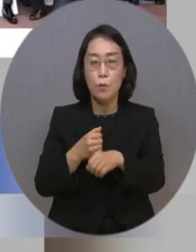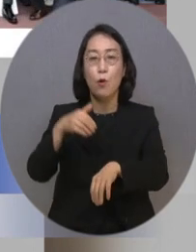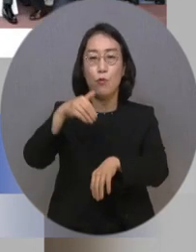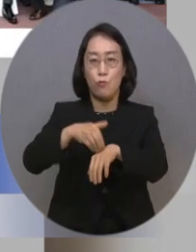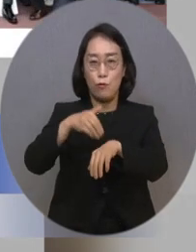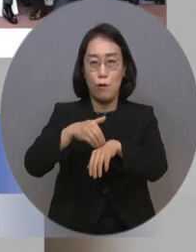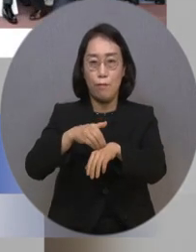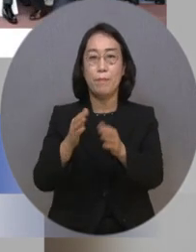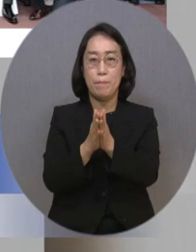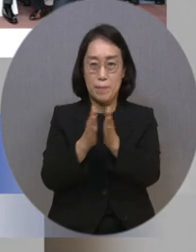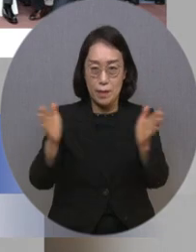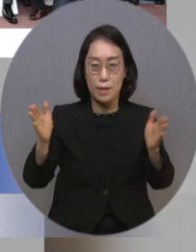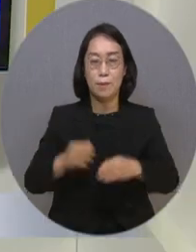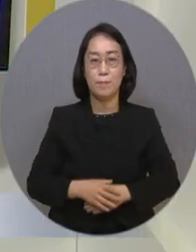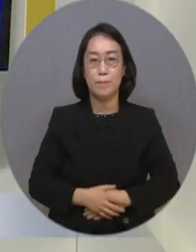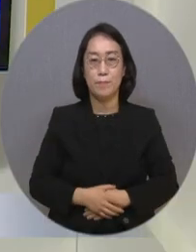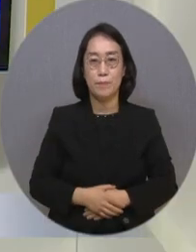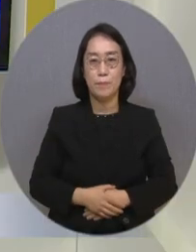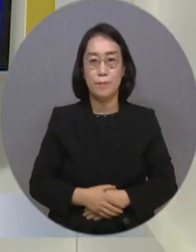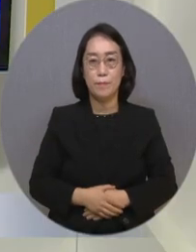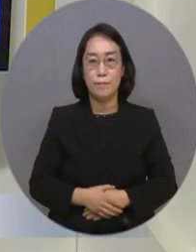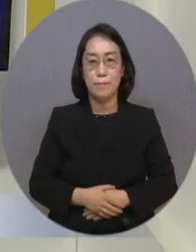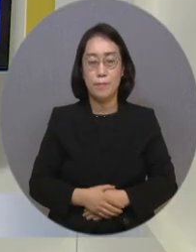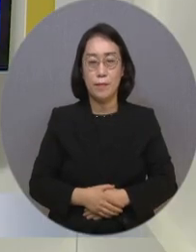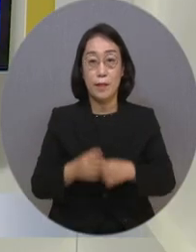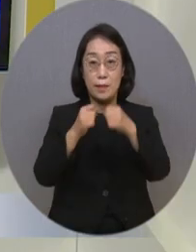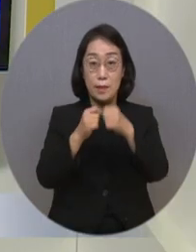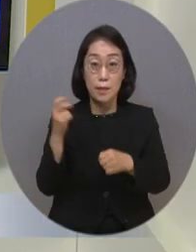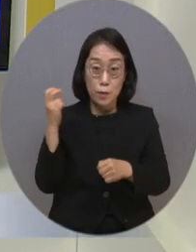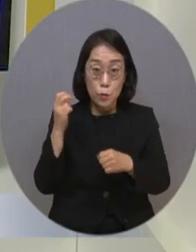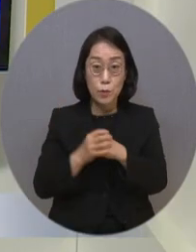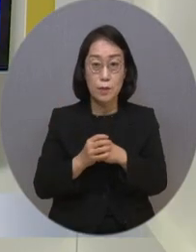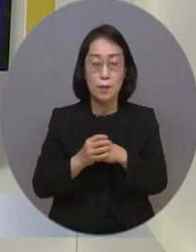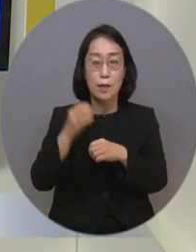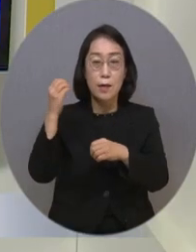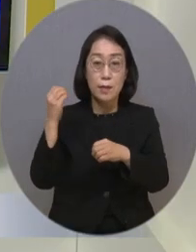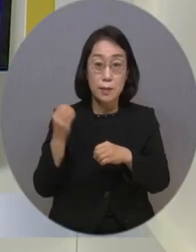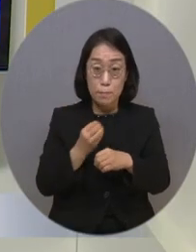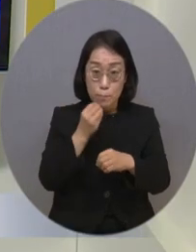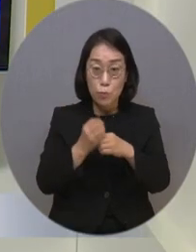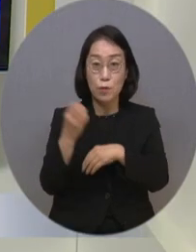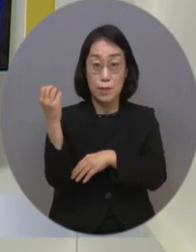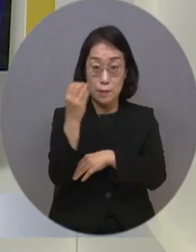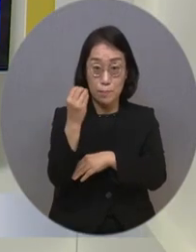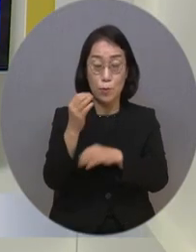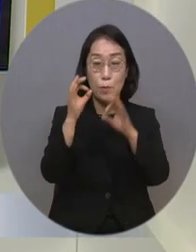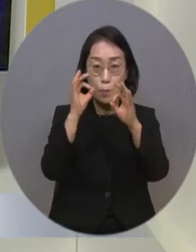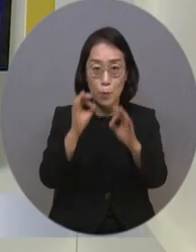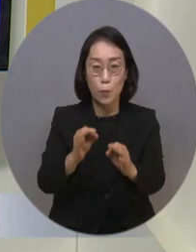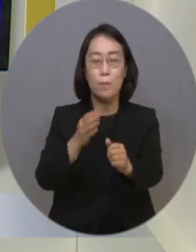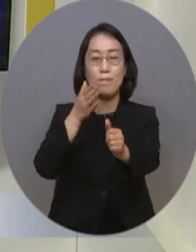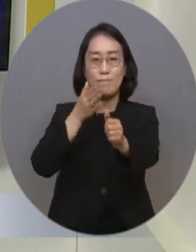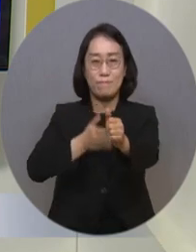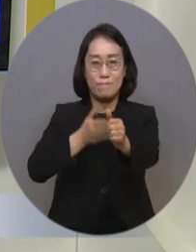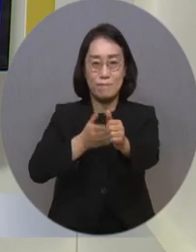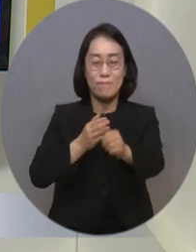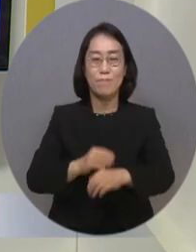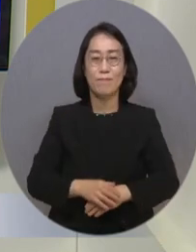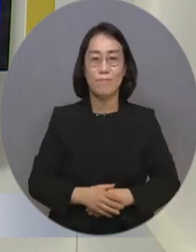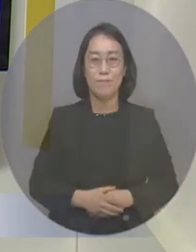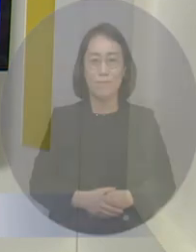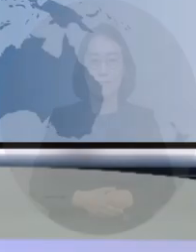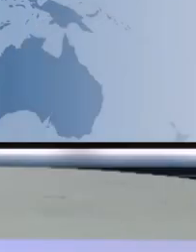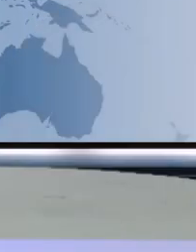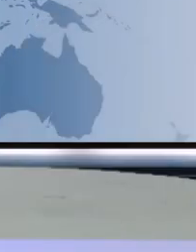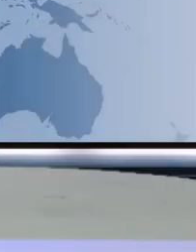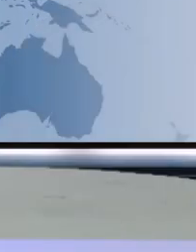진행할 예정입니다. 더 자세한 뉴스는 장애인신문과 웰페어 뉴스 홈페이지를 통해 확인하실 수 있습니다.